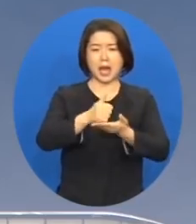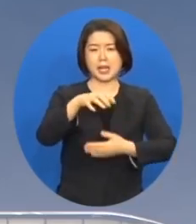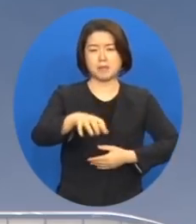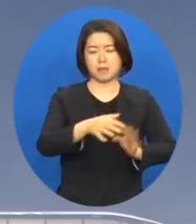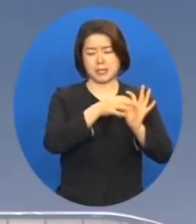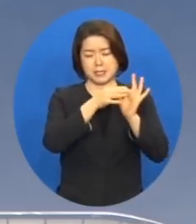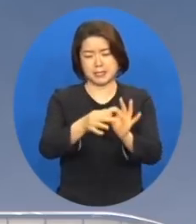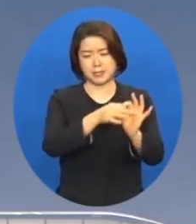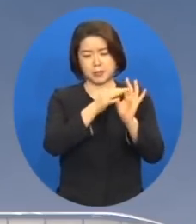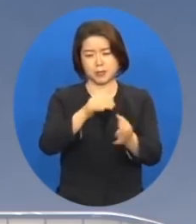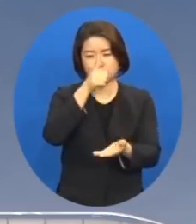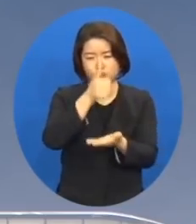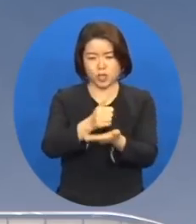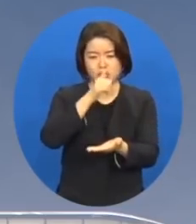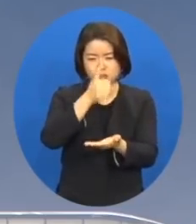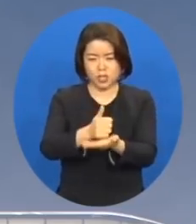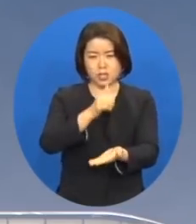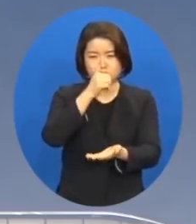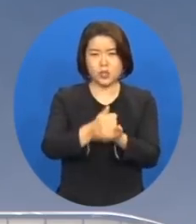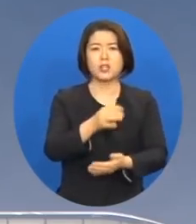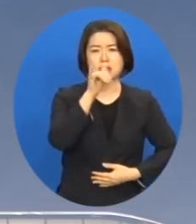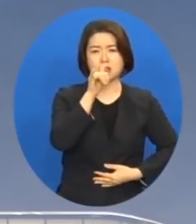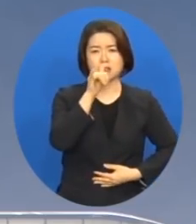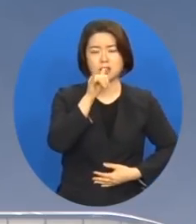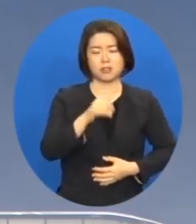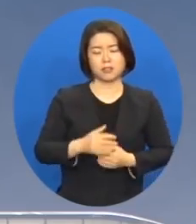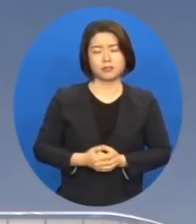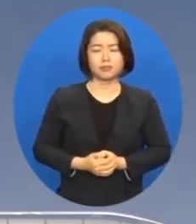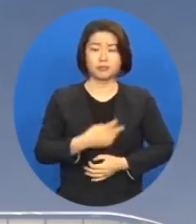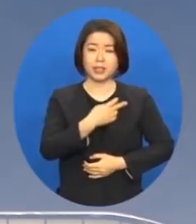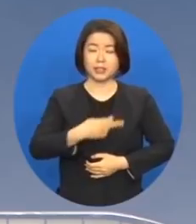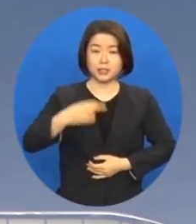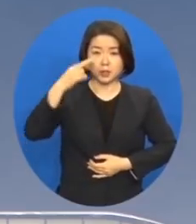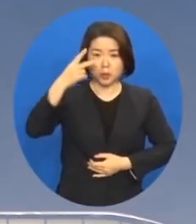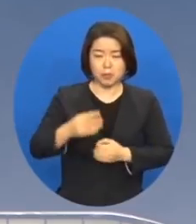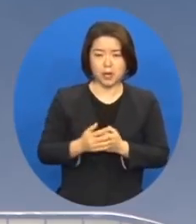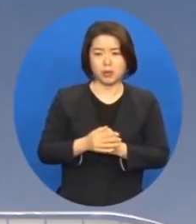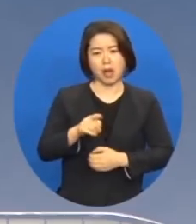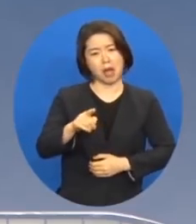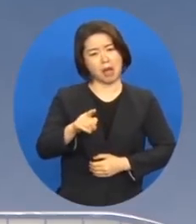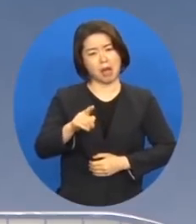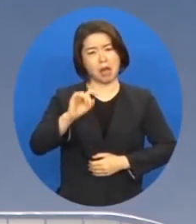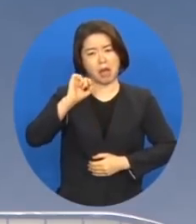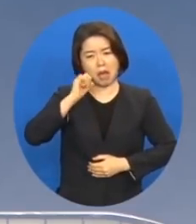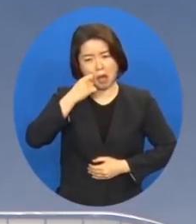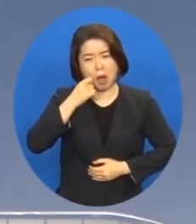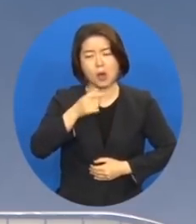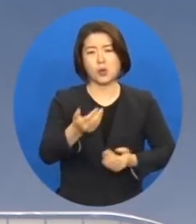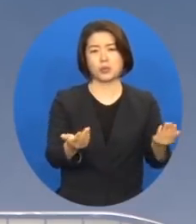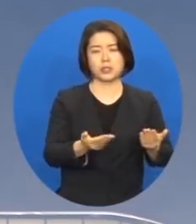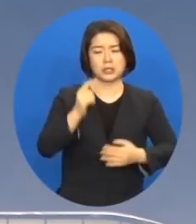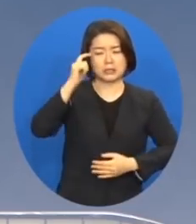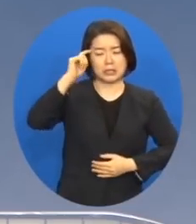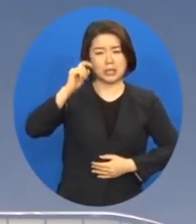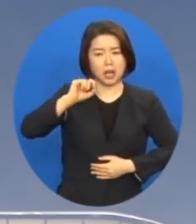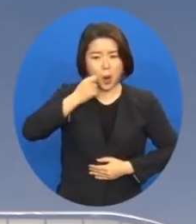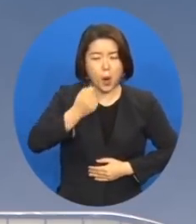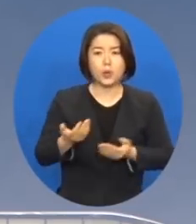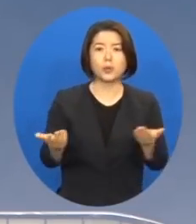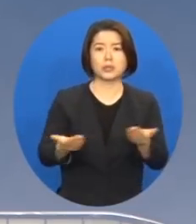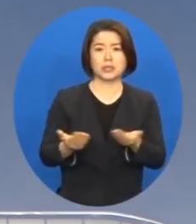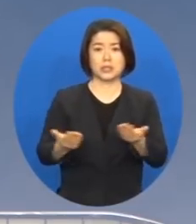범했기 때문입니다. 사도 바울은 있을 수 없는 일, 상상하기가 어려운